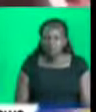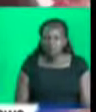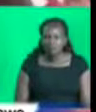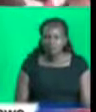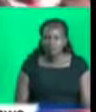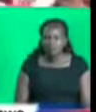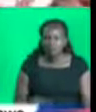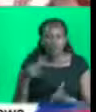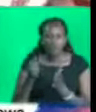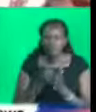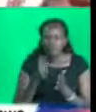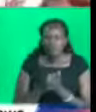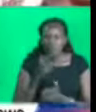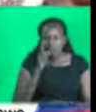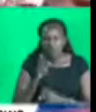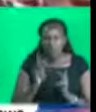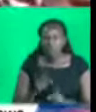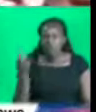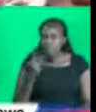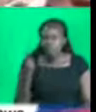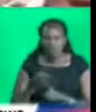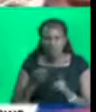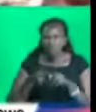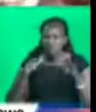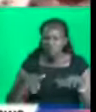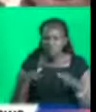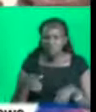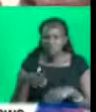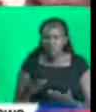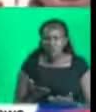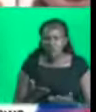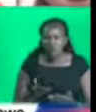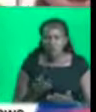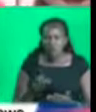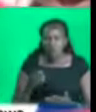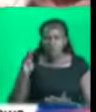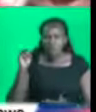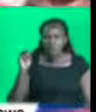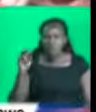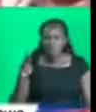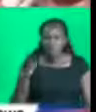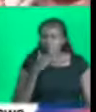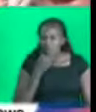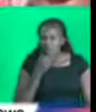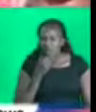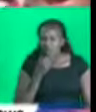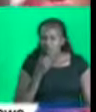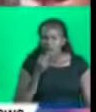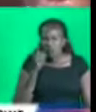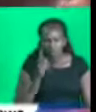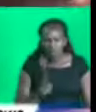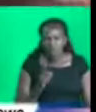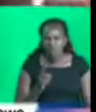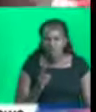Vita sana na mtu mmoja shamba hii na ni mzimamizi wa hii shamba ambaye anaitwa Mr. Kidenji, na huyo mtu lengo yetu ni moja,